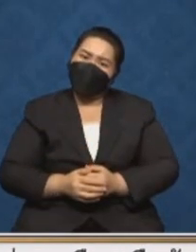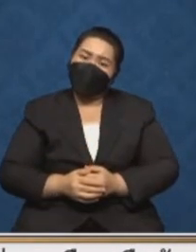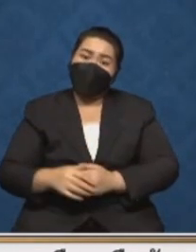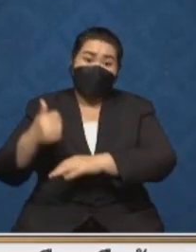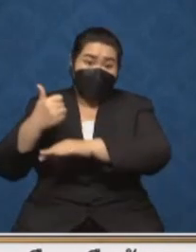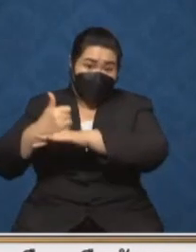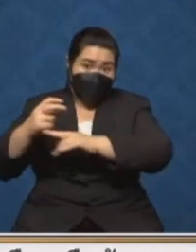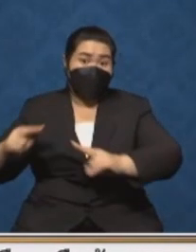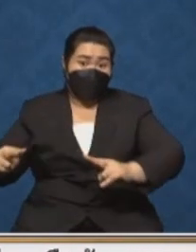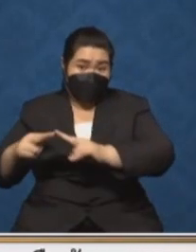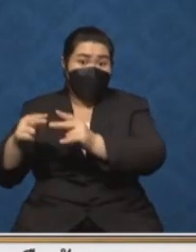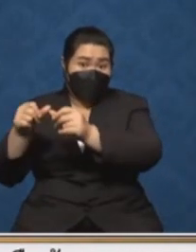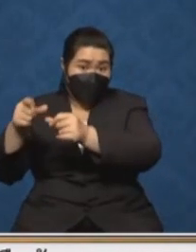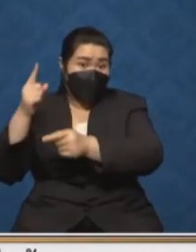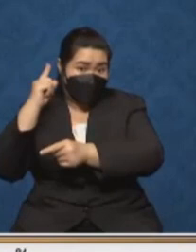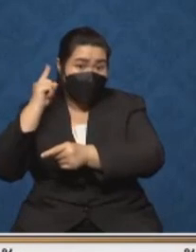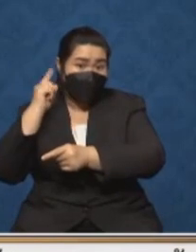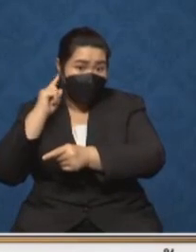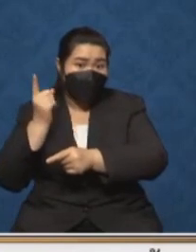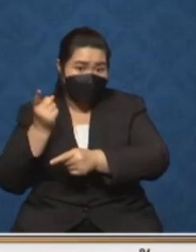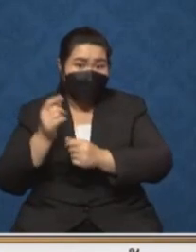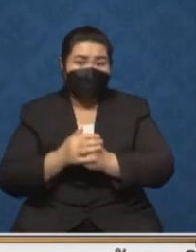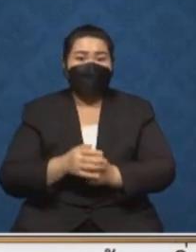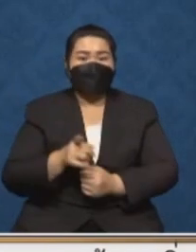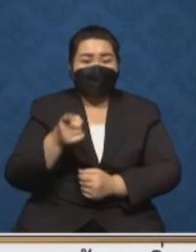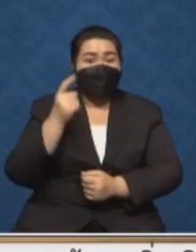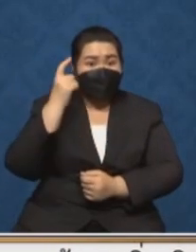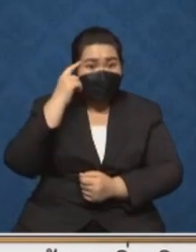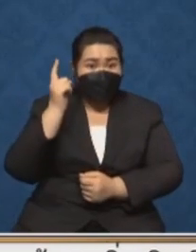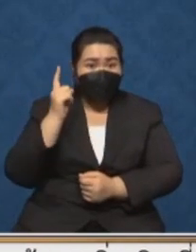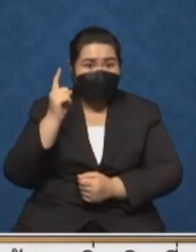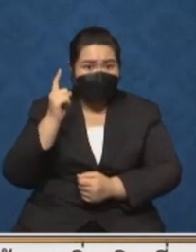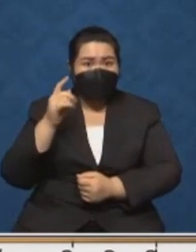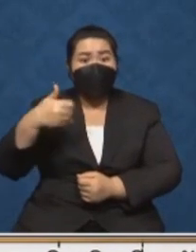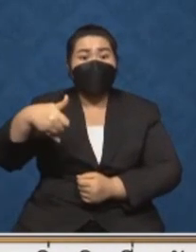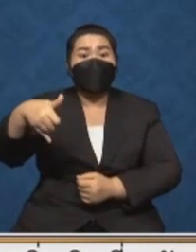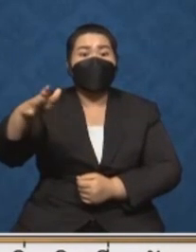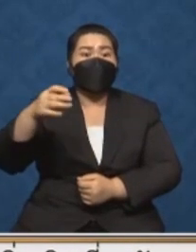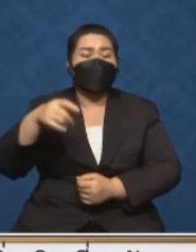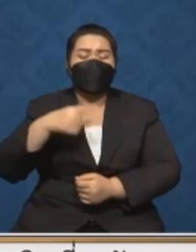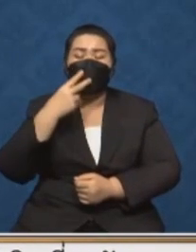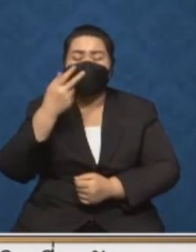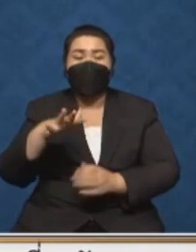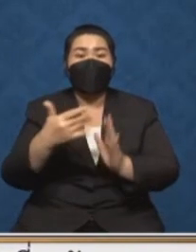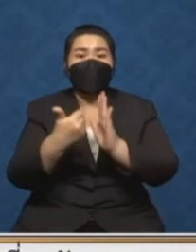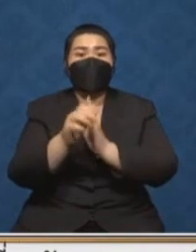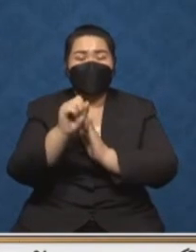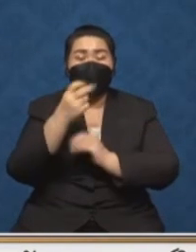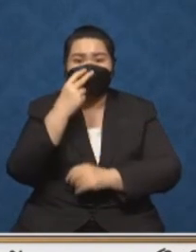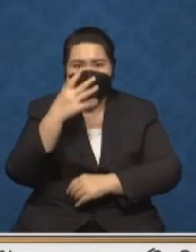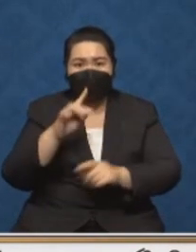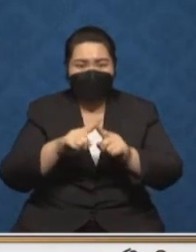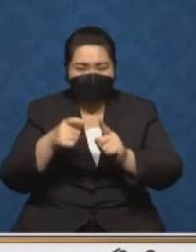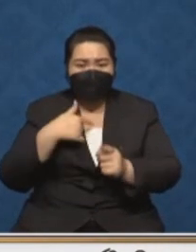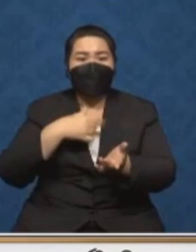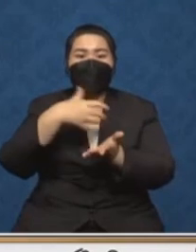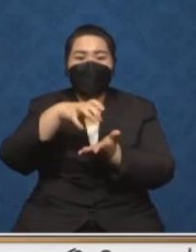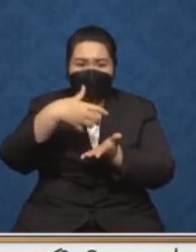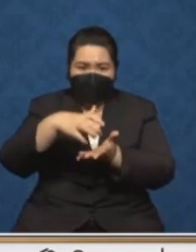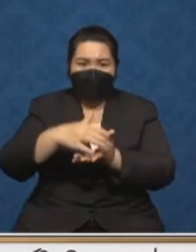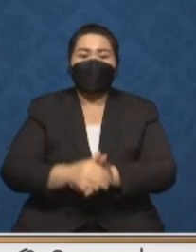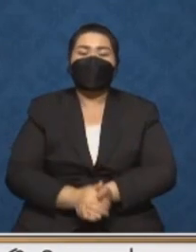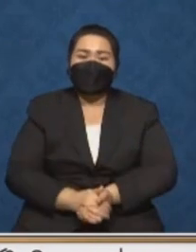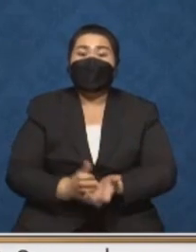ผมมานั่งกนี่ ท่านรัฟังผมไปแล้วท่านชาววท่านไปละละ ไปบานผมไปละแต่ผมต้องกลาบเรีนว่า